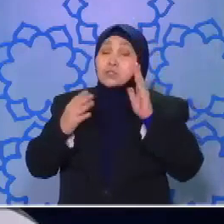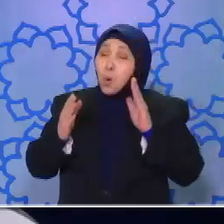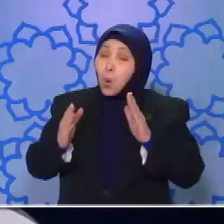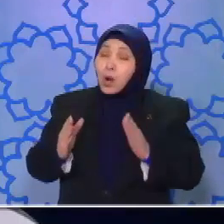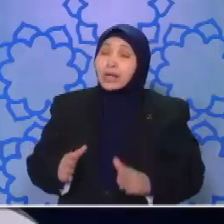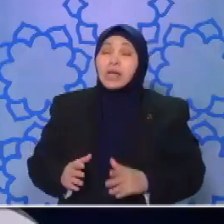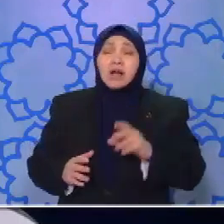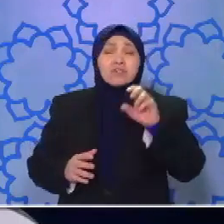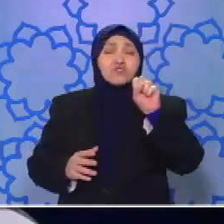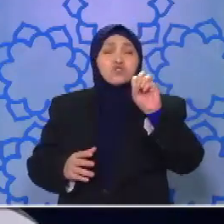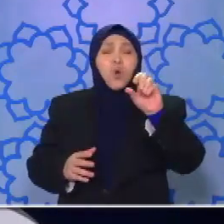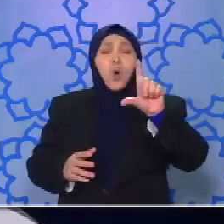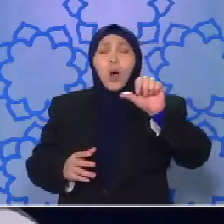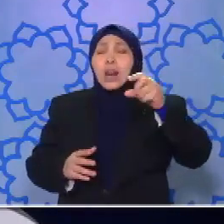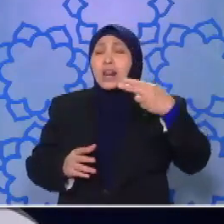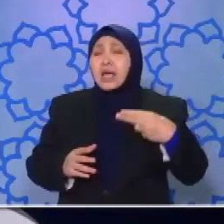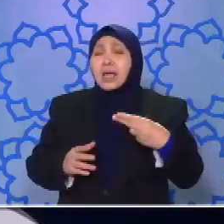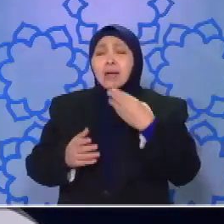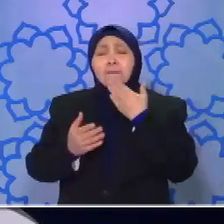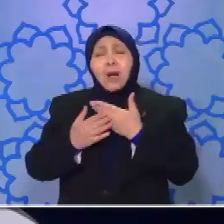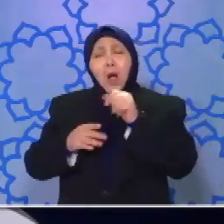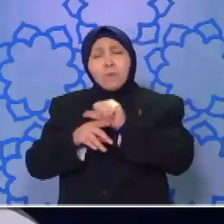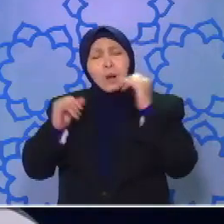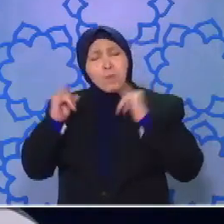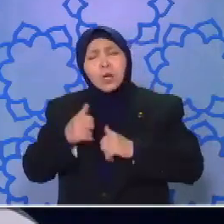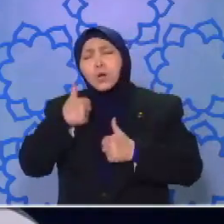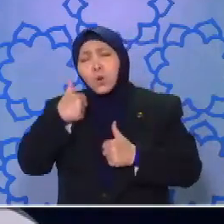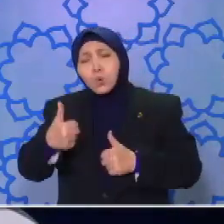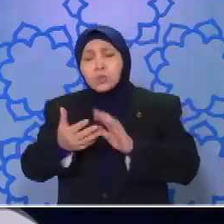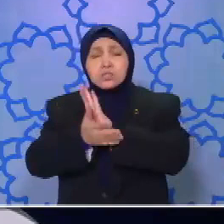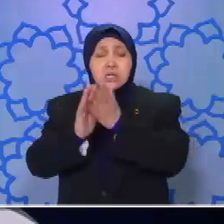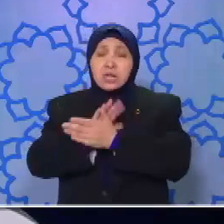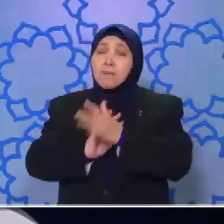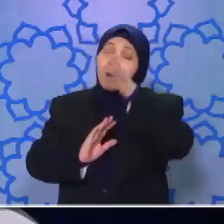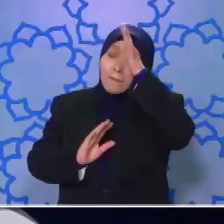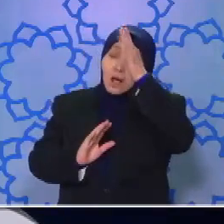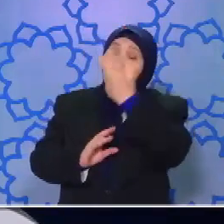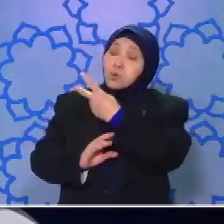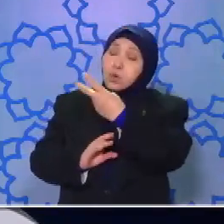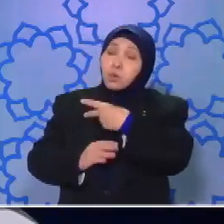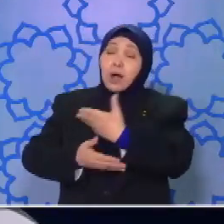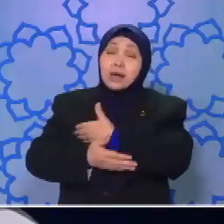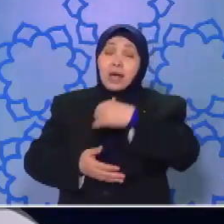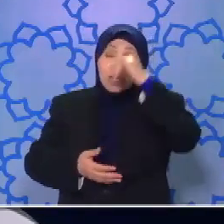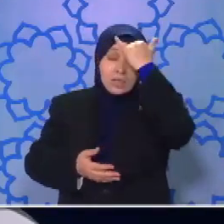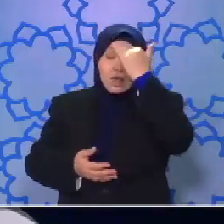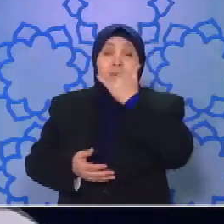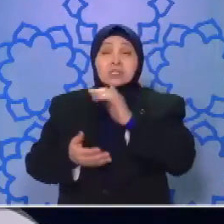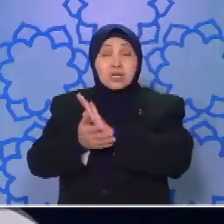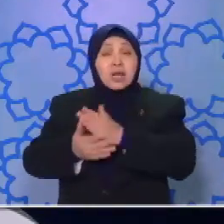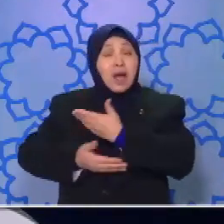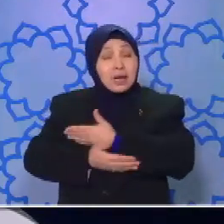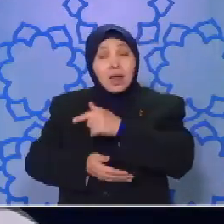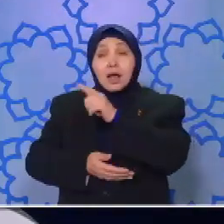soleh, ya, iaitu istilahnya wa kana abu huma, bapa kedua-duanya, ya, soleha, iaitu